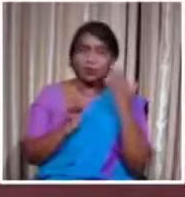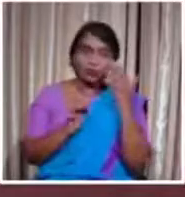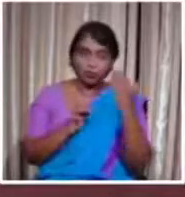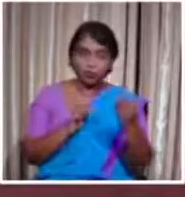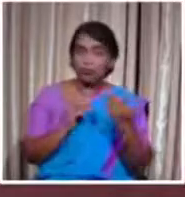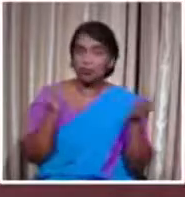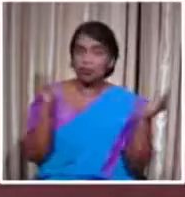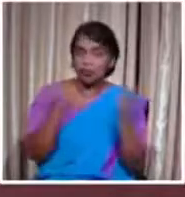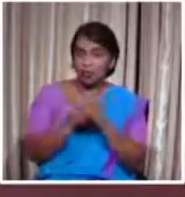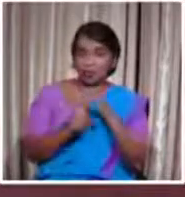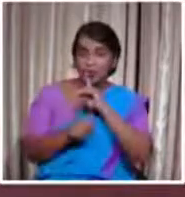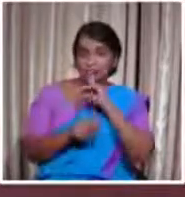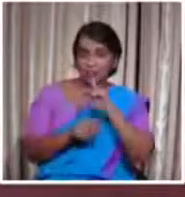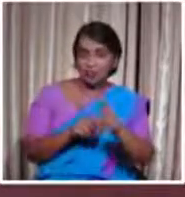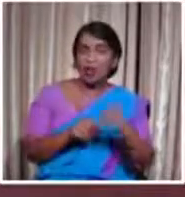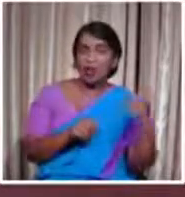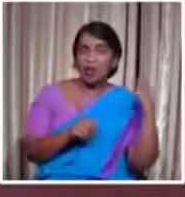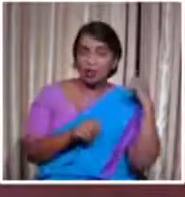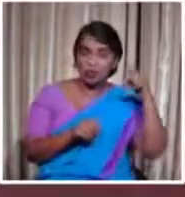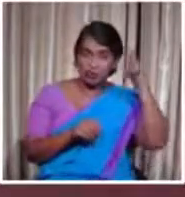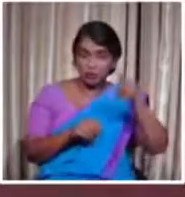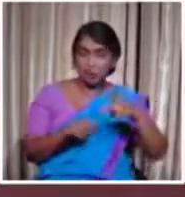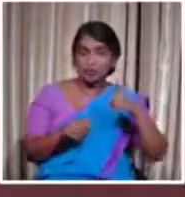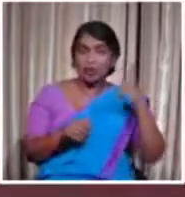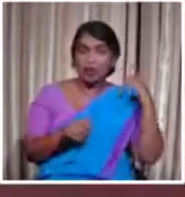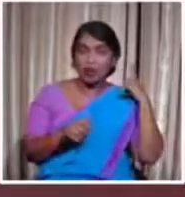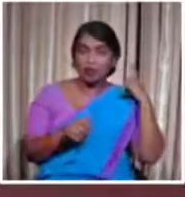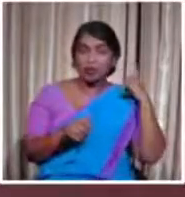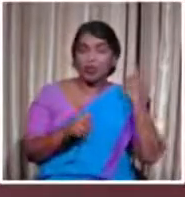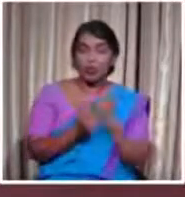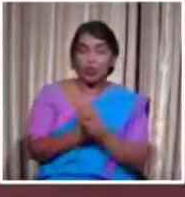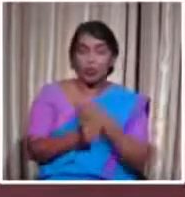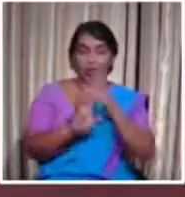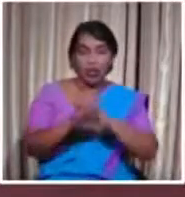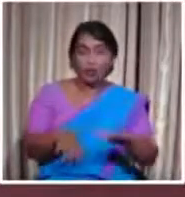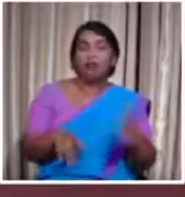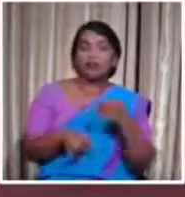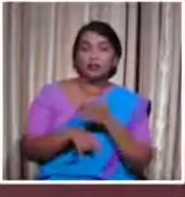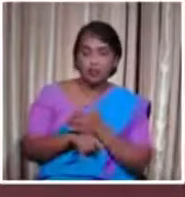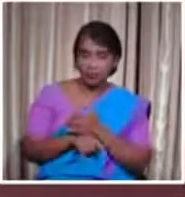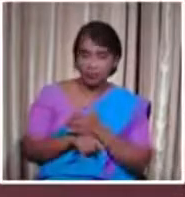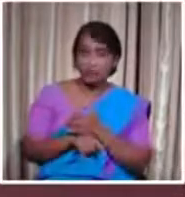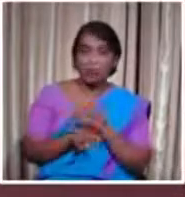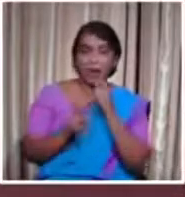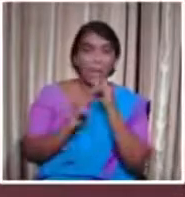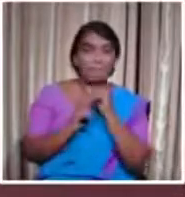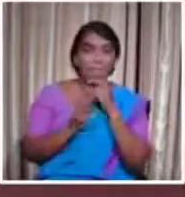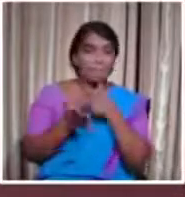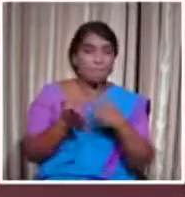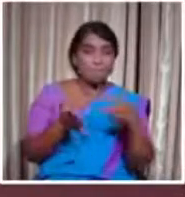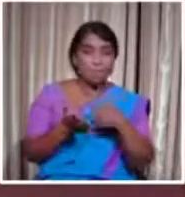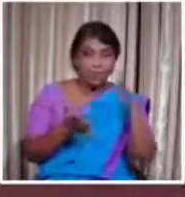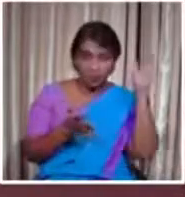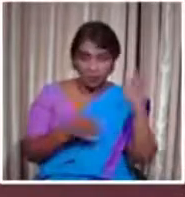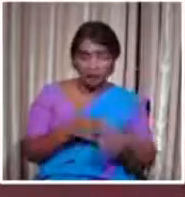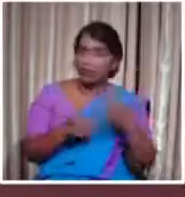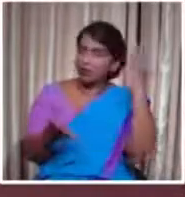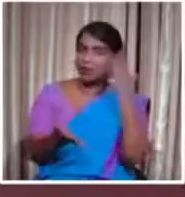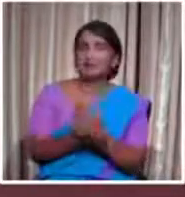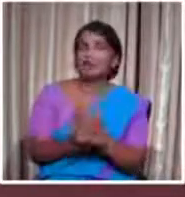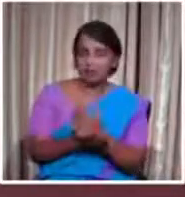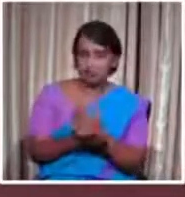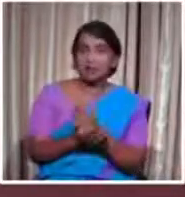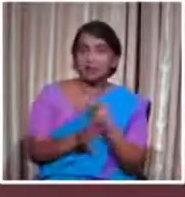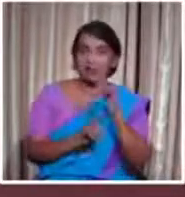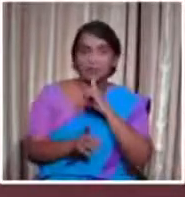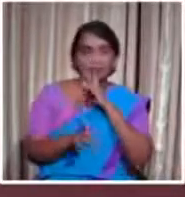පස්සේ කියනවා හමුදා නිල්ද අඳුරින්ගේ පොලිසිය නිල්දාරින්ගේ දරුවන් ටියුෂන් පන්සල්ට දෙනවා නම් ඒක නවත්තනවයි කියලා